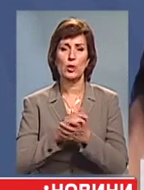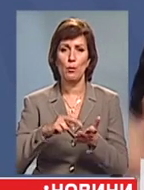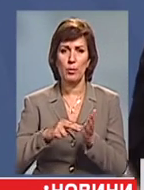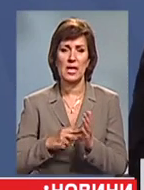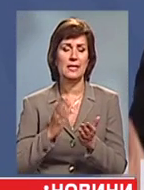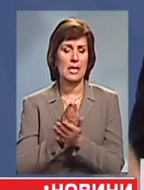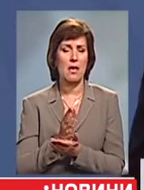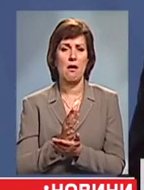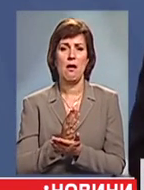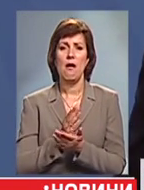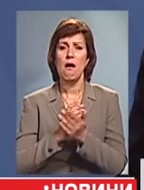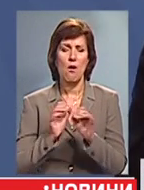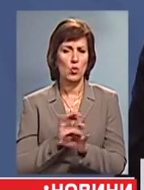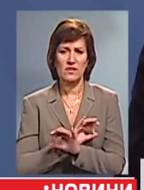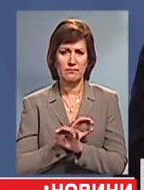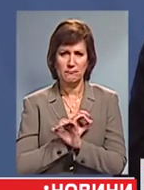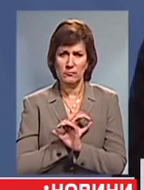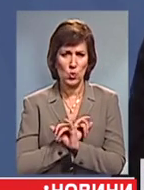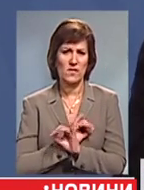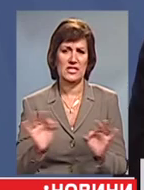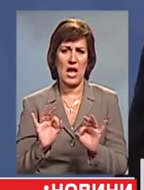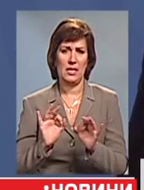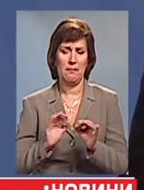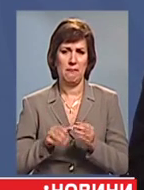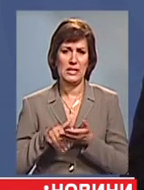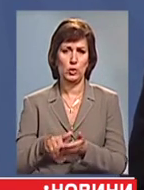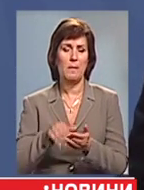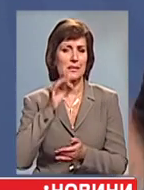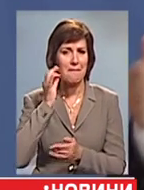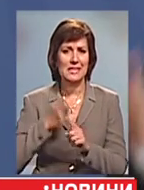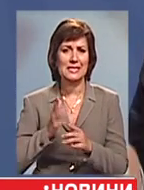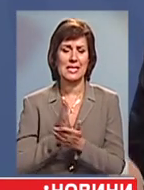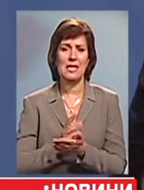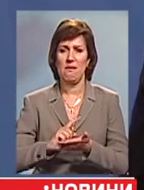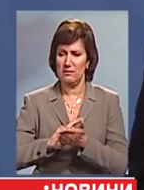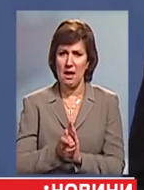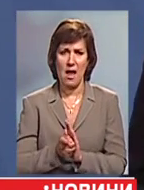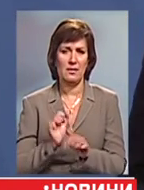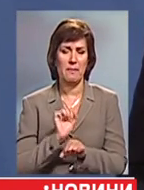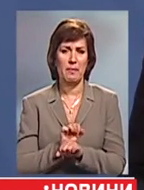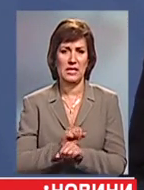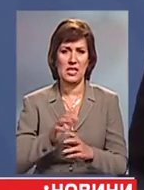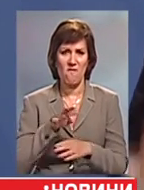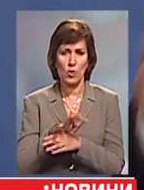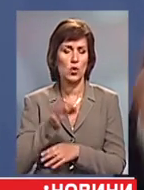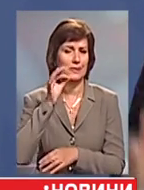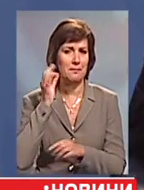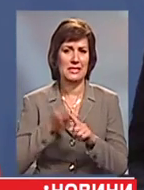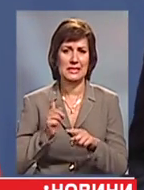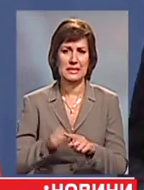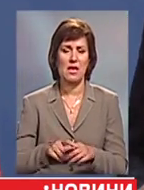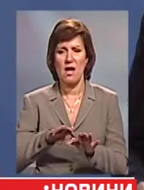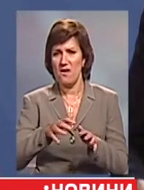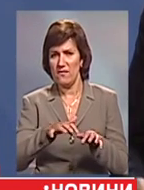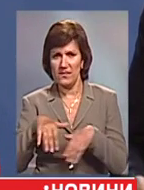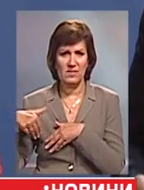плані, є абсолютно універсальним інструментом. Мінськ – це є негайне припинення вогню. Мінськ – це є